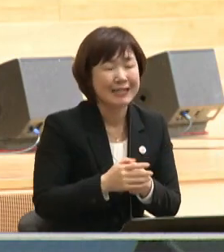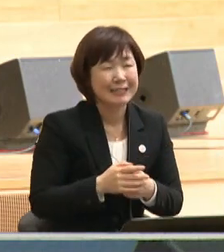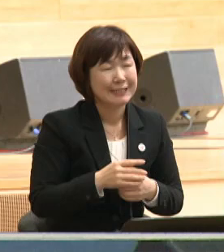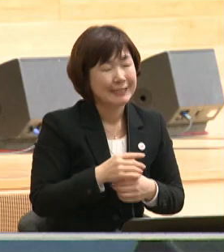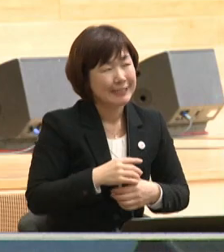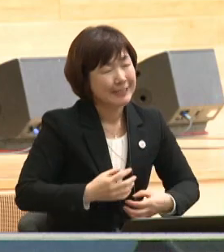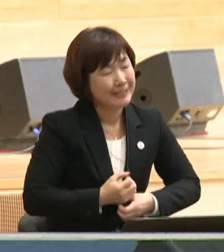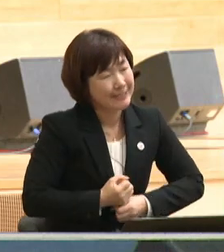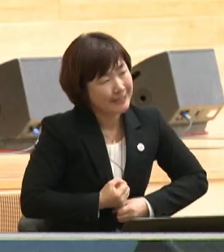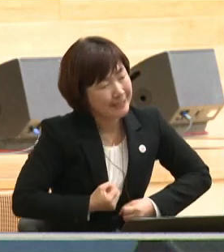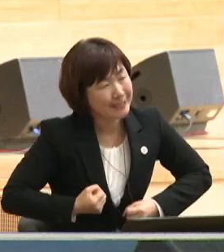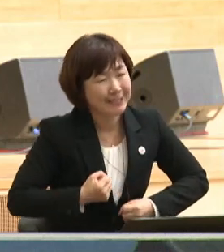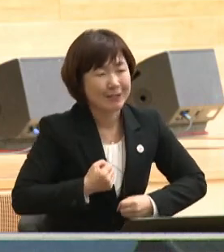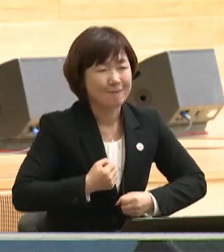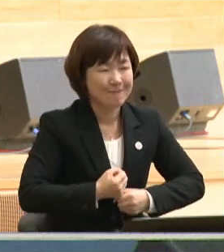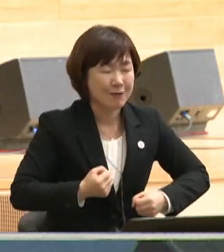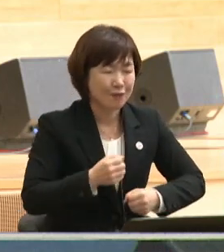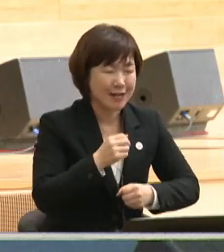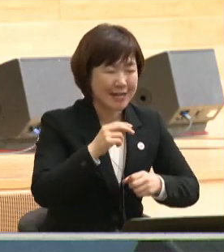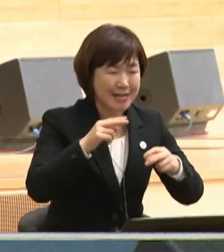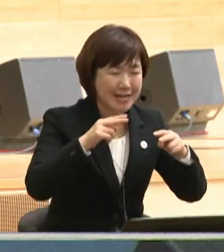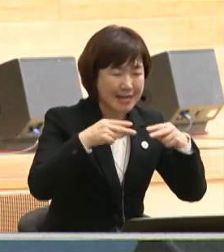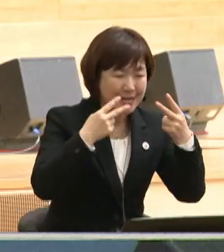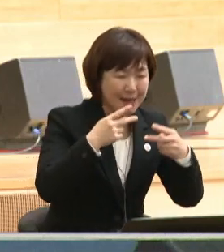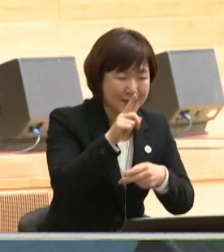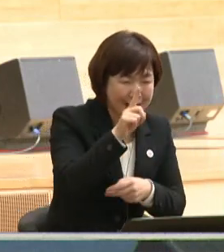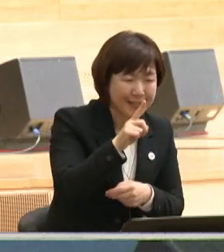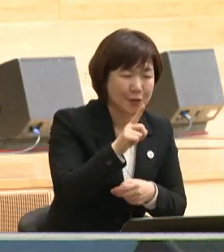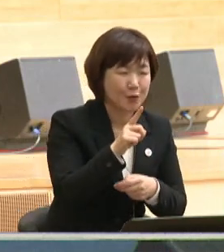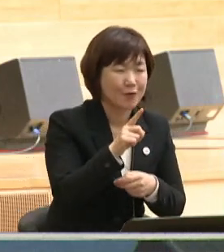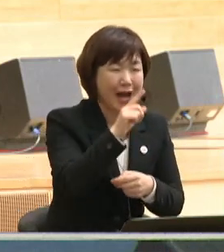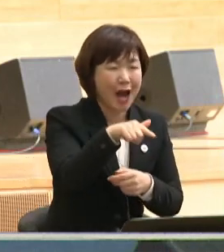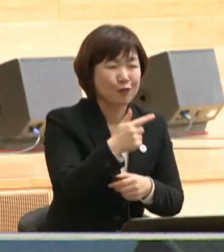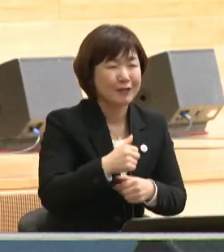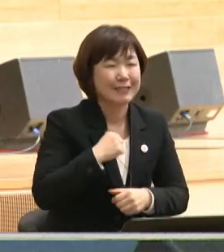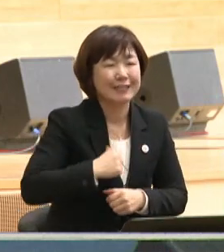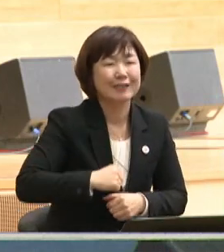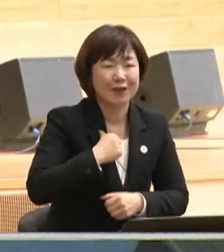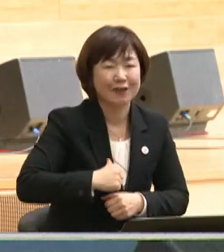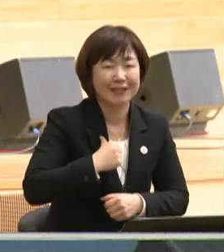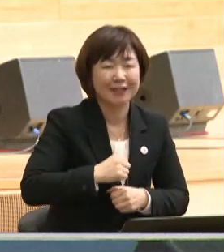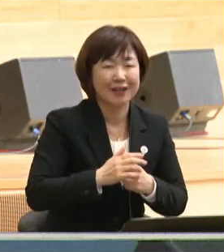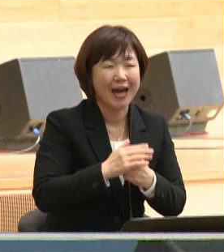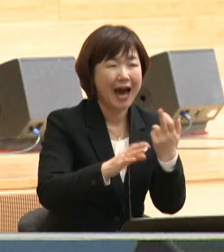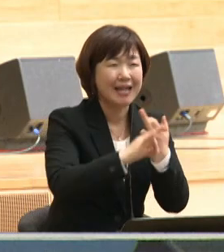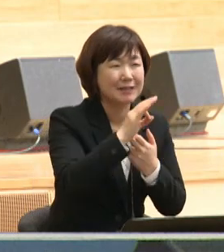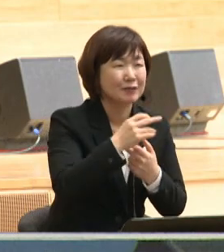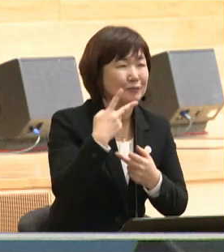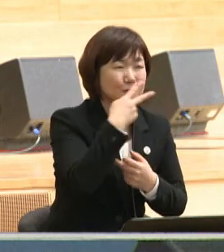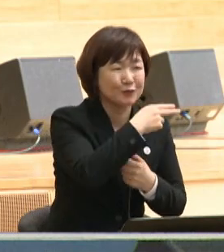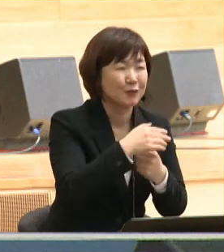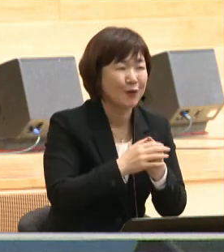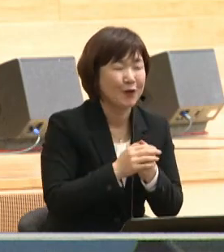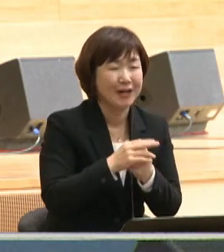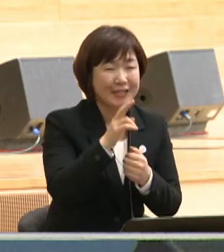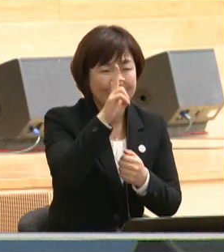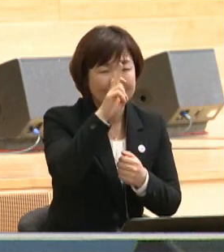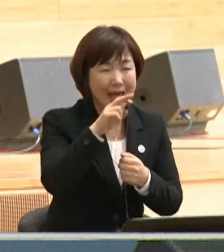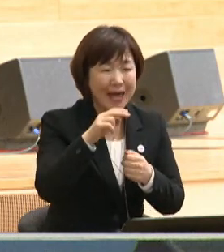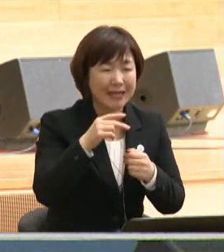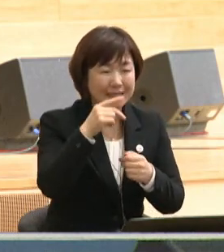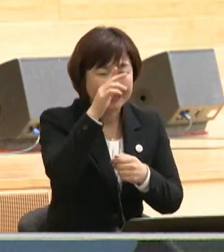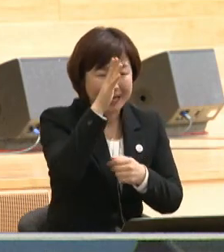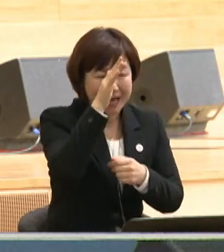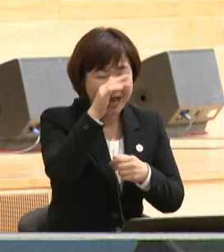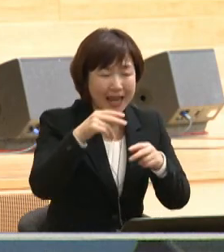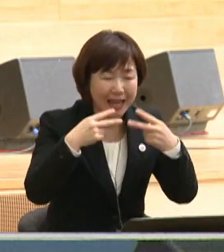허리띠를 졸라매야 되죠 라면 한 개로 하루를 사는 거예요 아침은 당연히 건너뛰고 점심때 라면